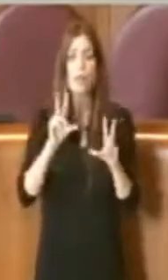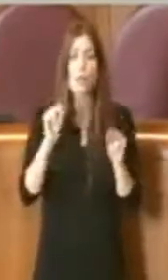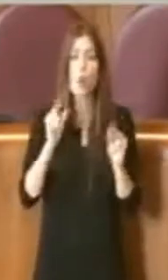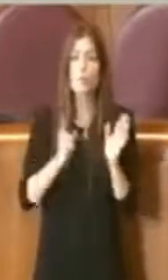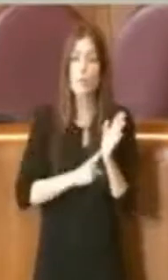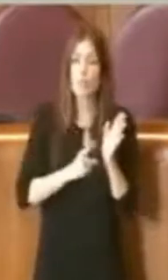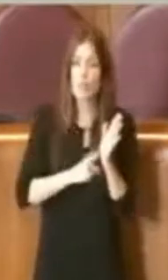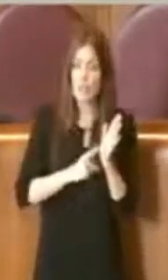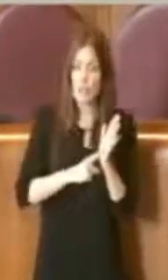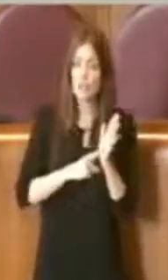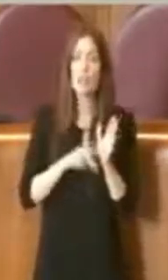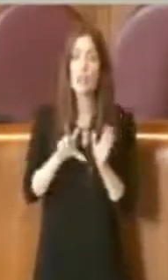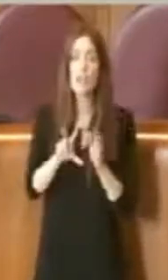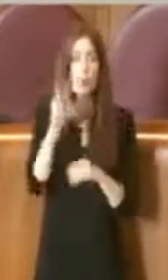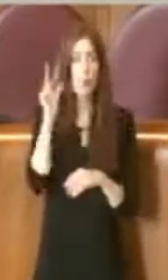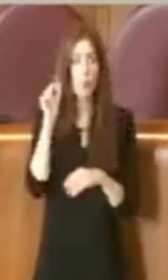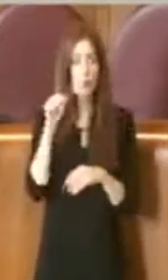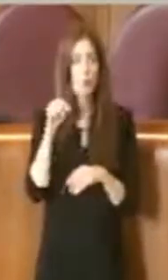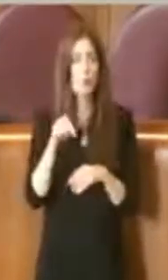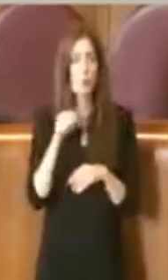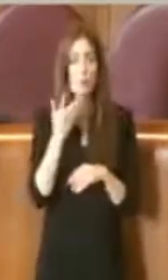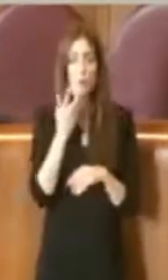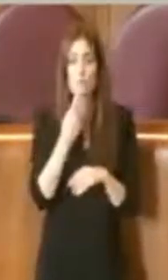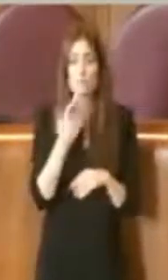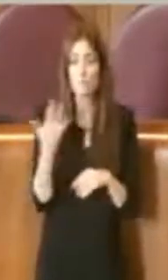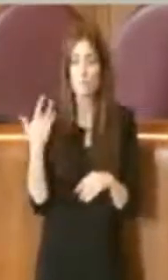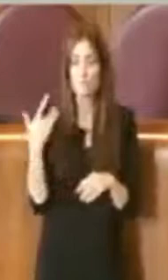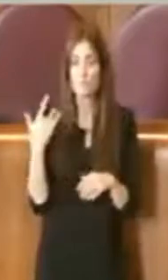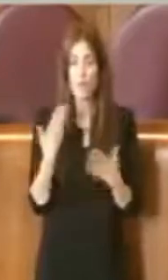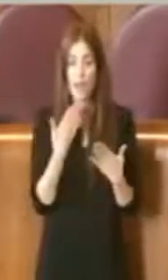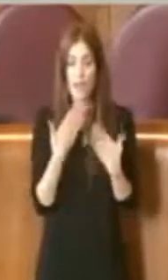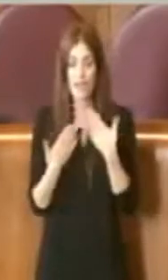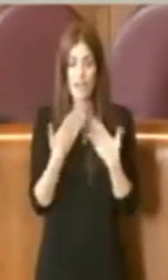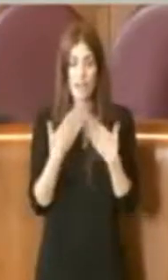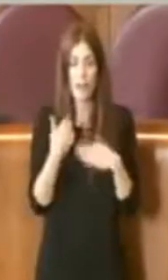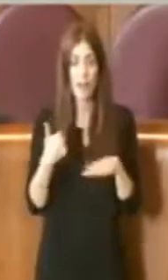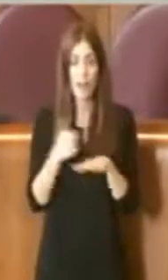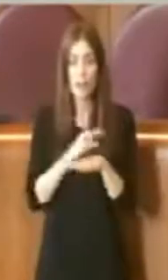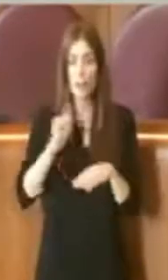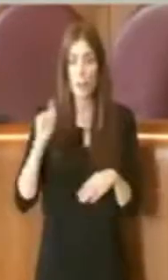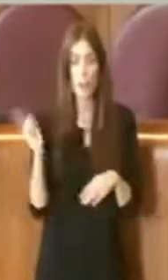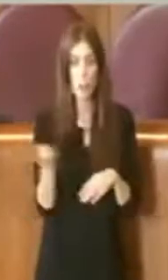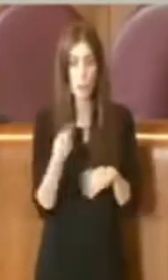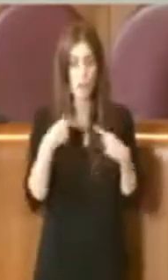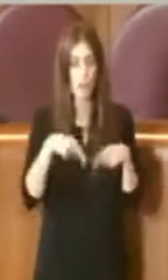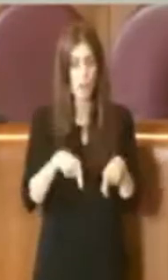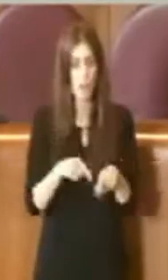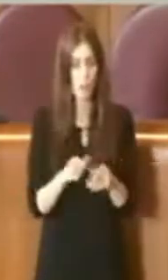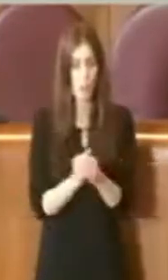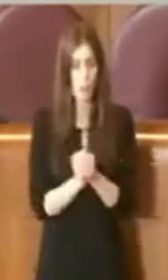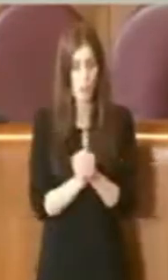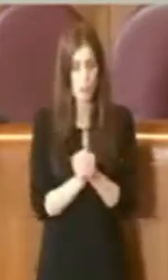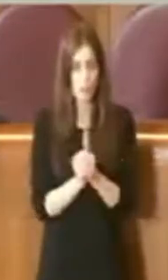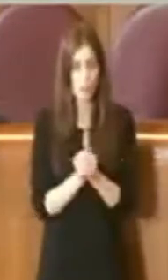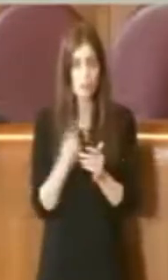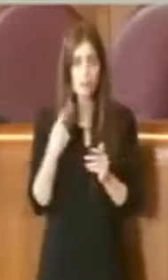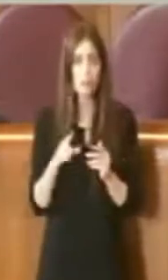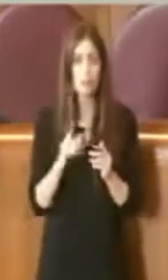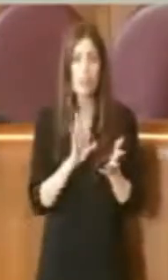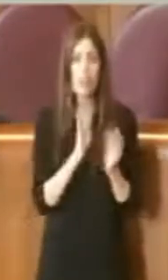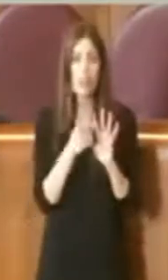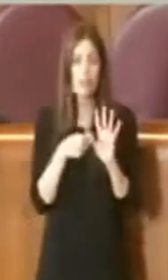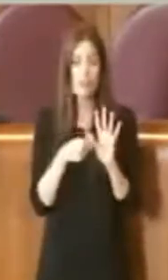quindi riconosciuti. E ringrazio l'Assemblea Capitolina e l'amministrazione tutta per questo. Si tratta di una riforma che